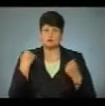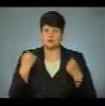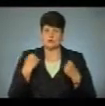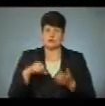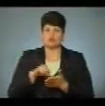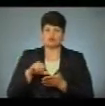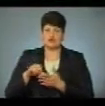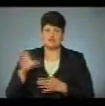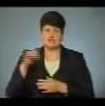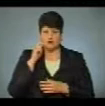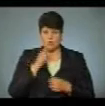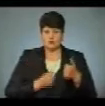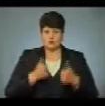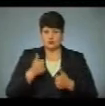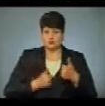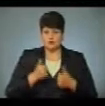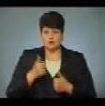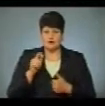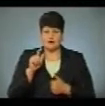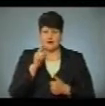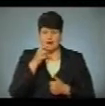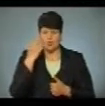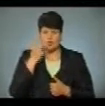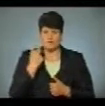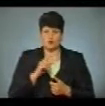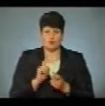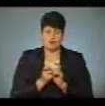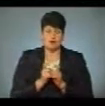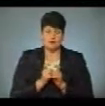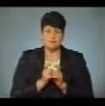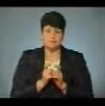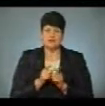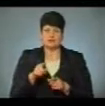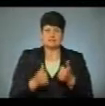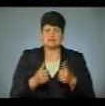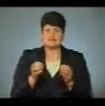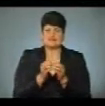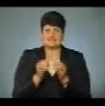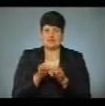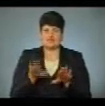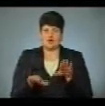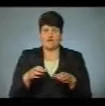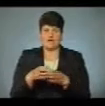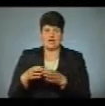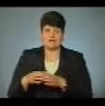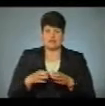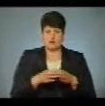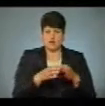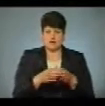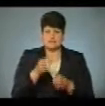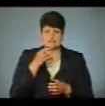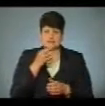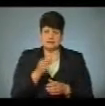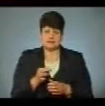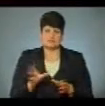спортсменів-учасників всеукраїнського турніру з греко-римської боротьби імені Євгена Ворка. Вони змагалися у 10 вагових категоріях, повідомив співорганізатор